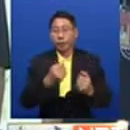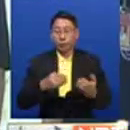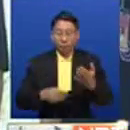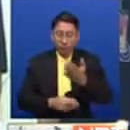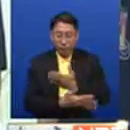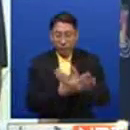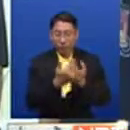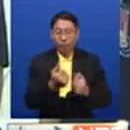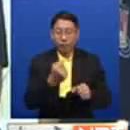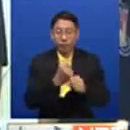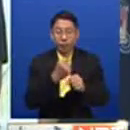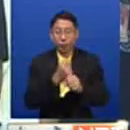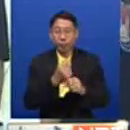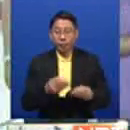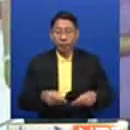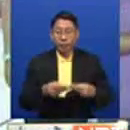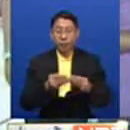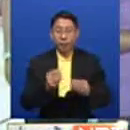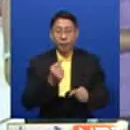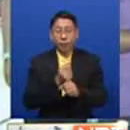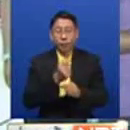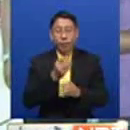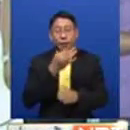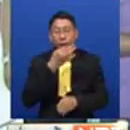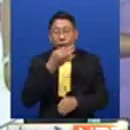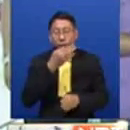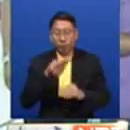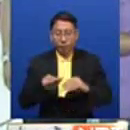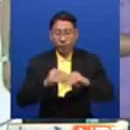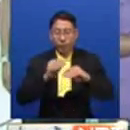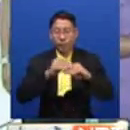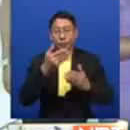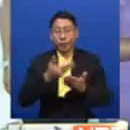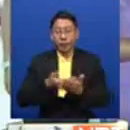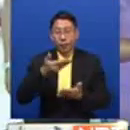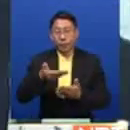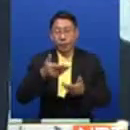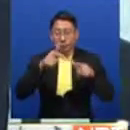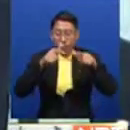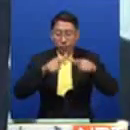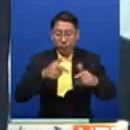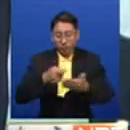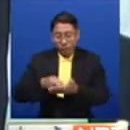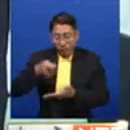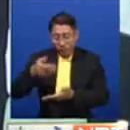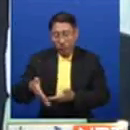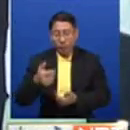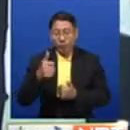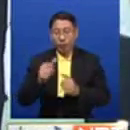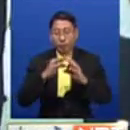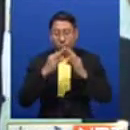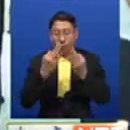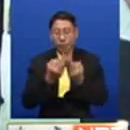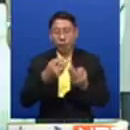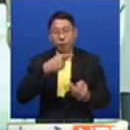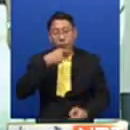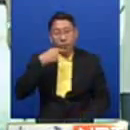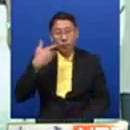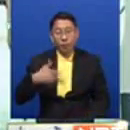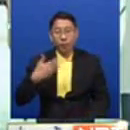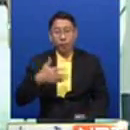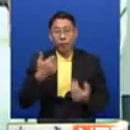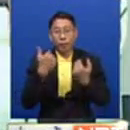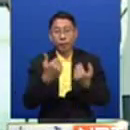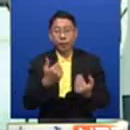าสและยังเป็นทางเลือกในการประกอบอาชีพเพิ่มรายได้แถมลดรายจ่ายภายในครัวเรือนในช่วงหน้าแล้งรว